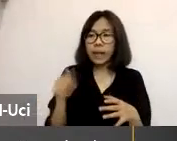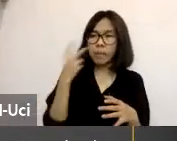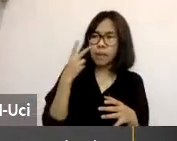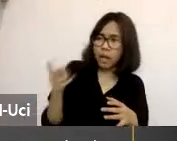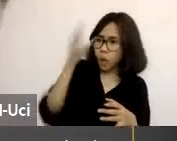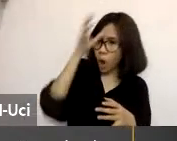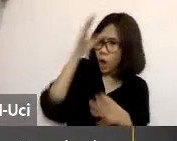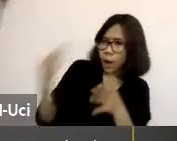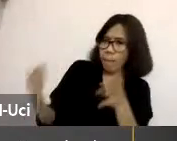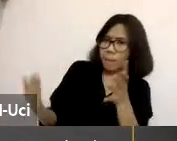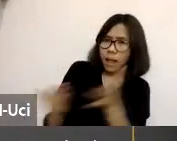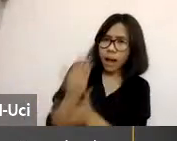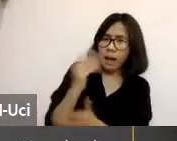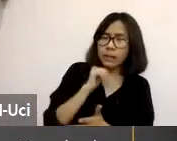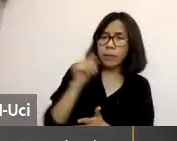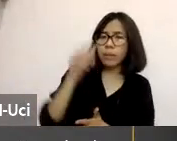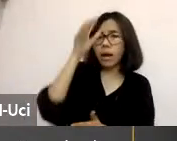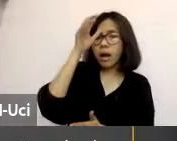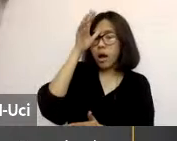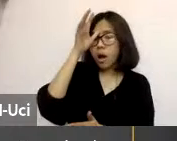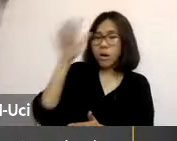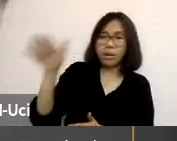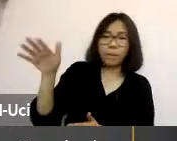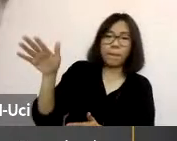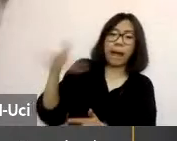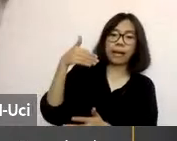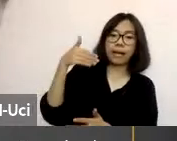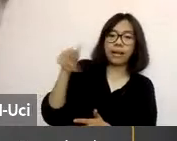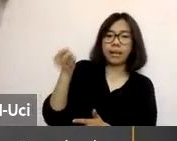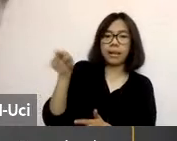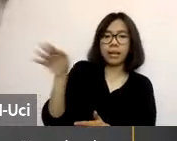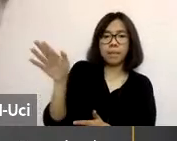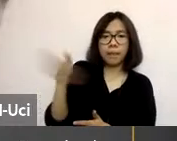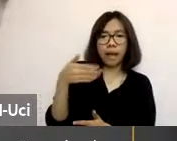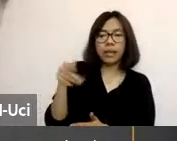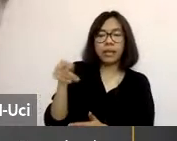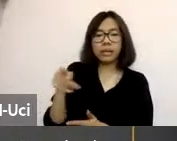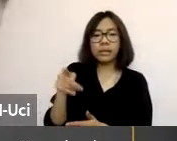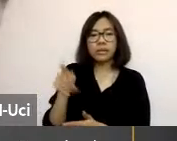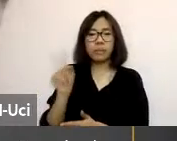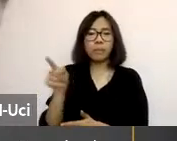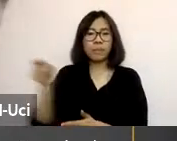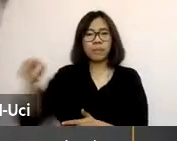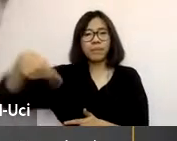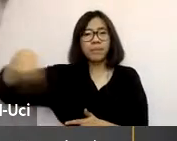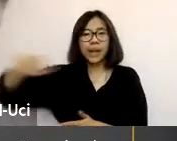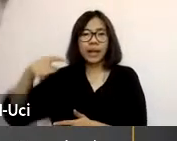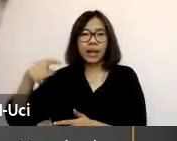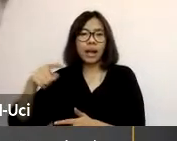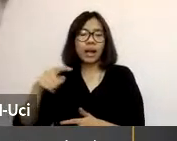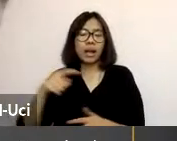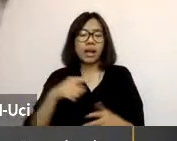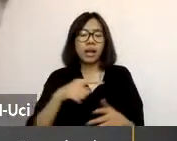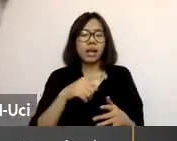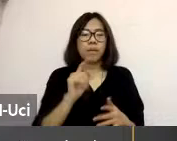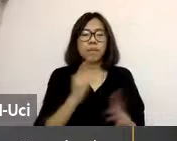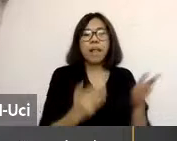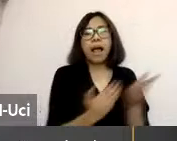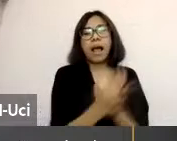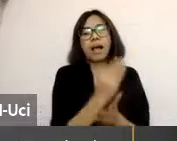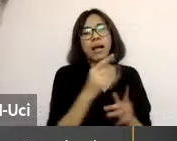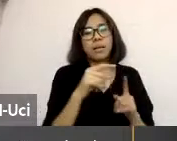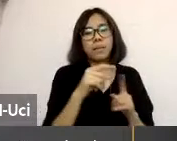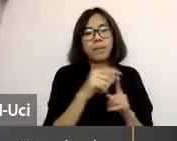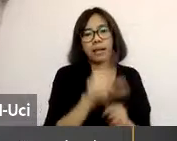melakukan pelanggaran terhadap pasal 18b yuk nah sekarang dari segi